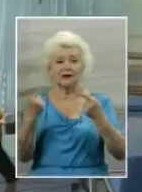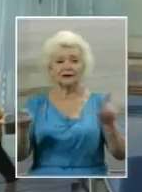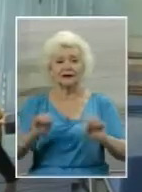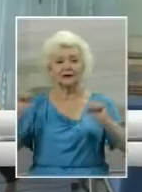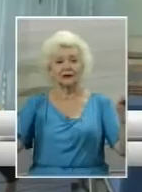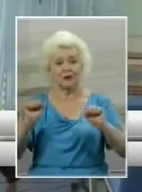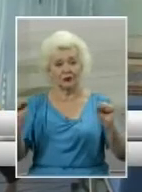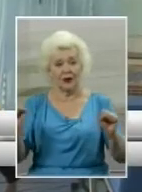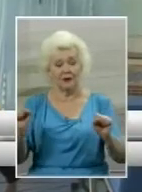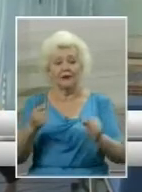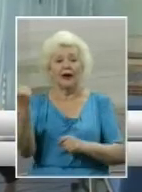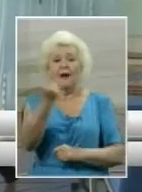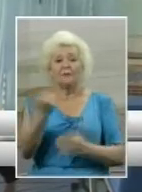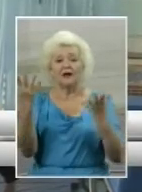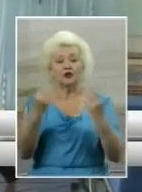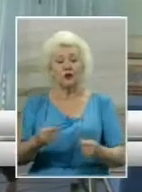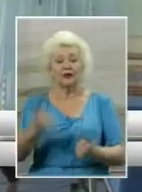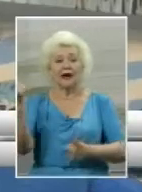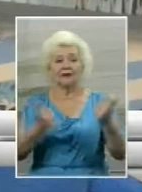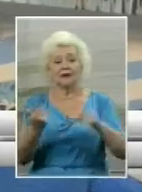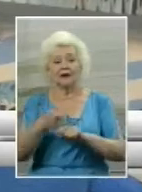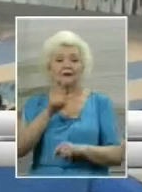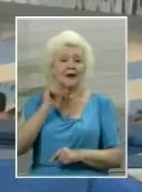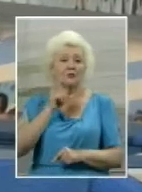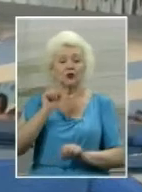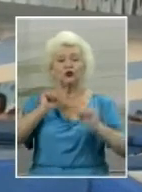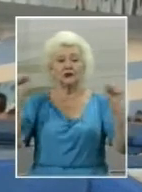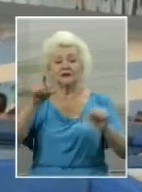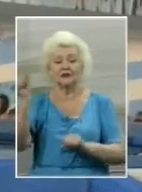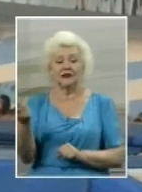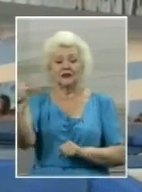спортсменів. Першого дня змагалися наймолодші спортсмени